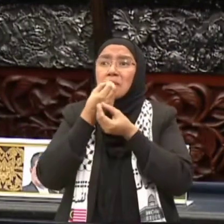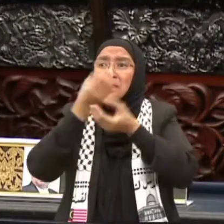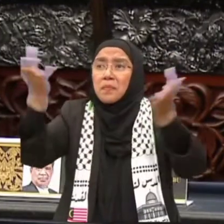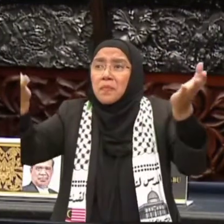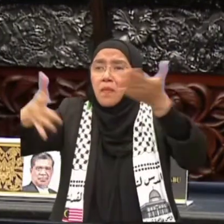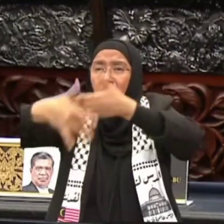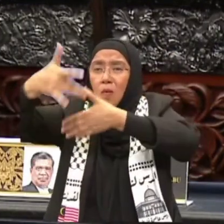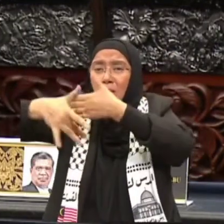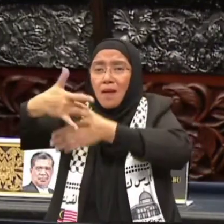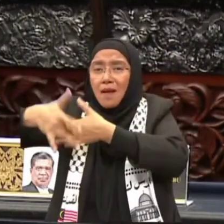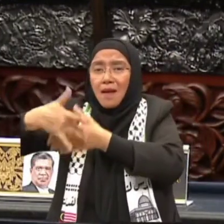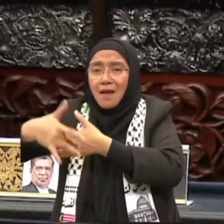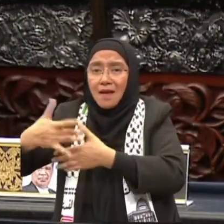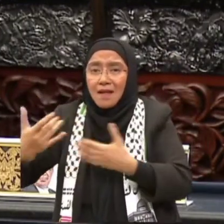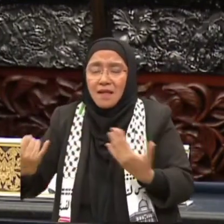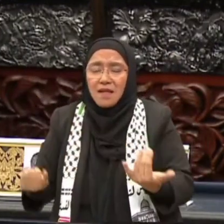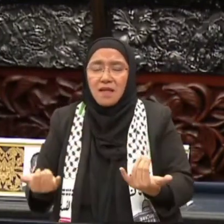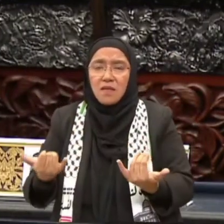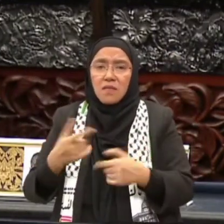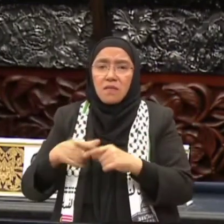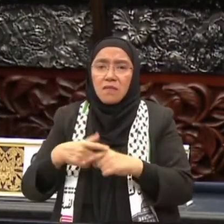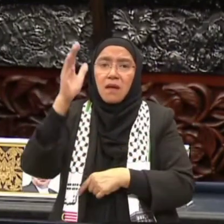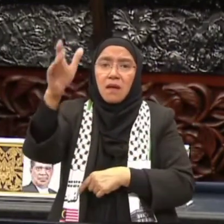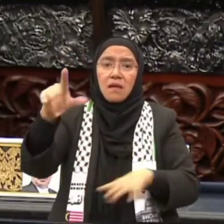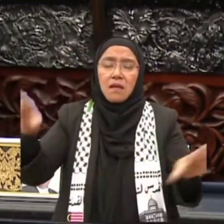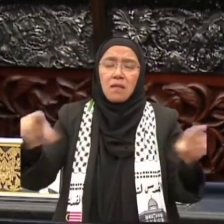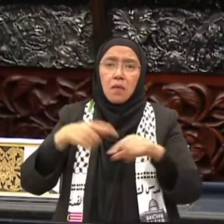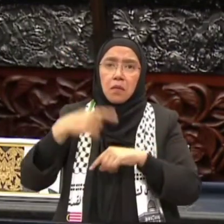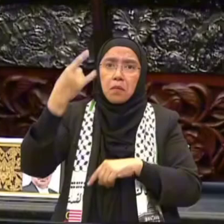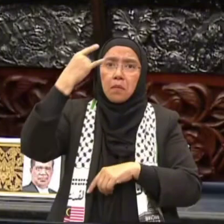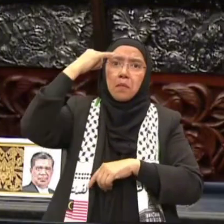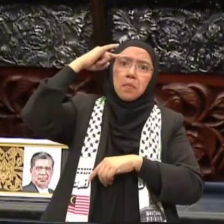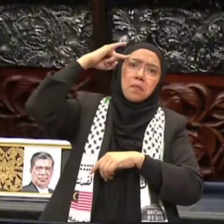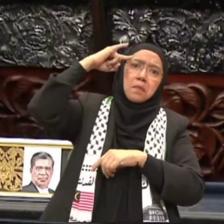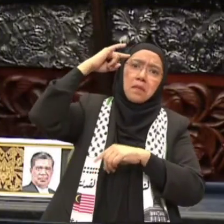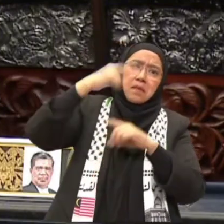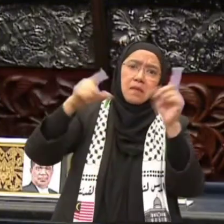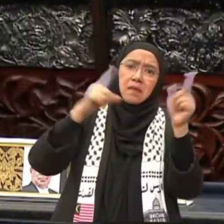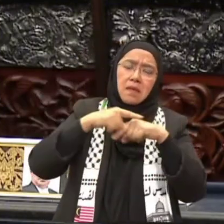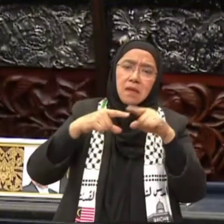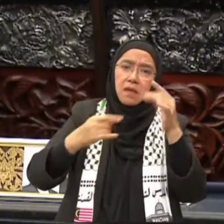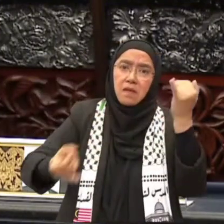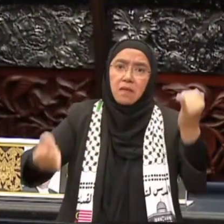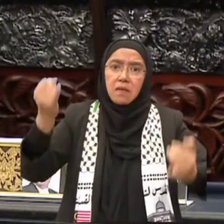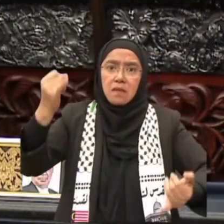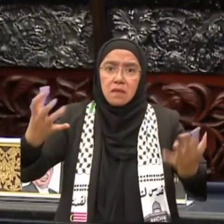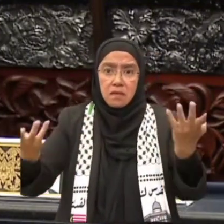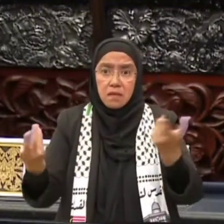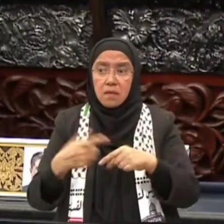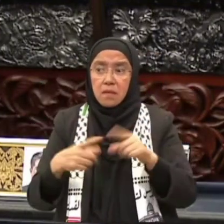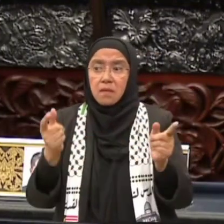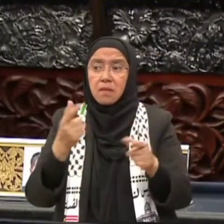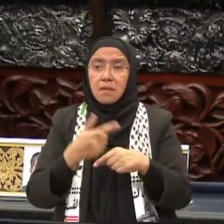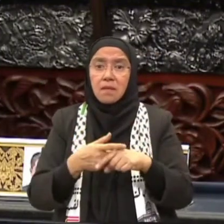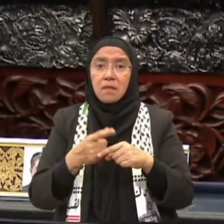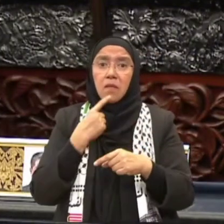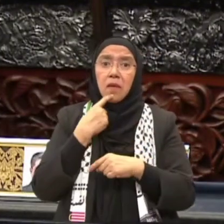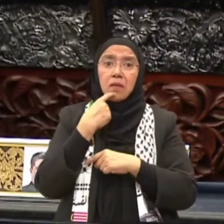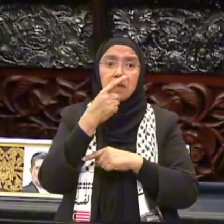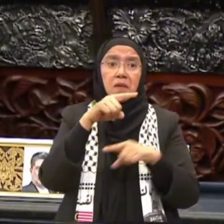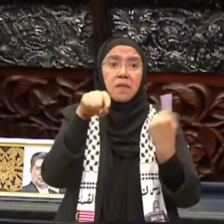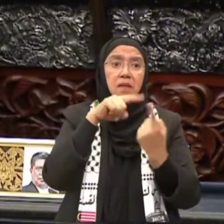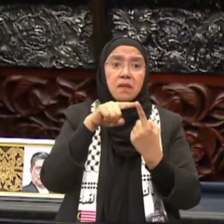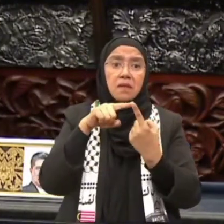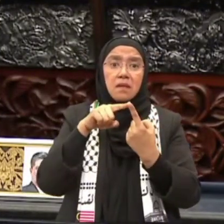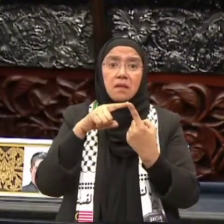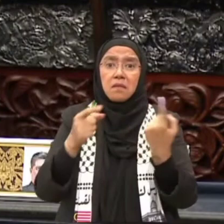sekarang kerana itu akan menyebabkan spekulasi inflasi. Sebut sekarang nak buat bila, berapa, belum apa-apa lagi harga